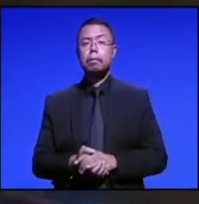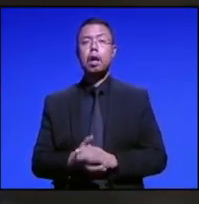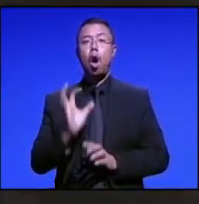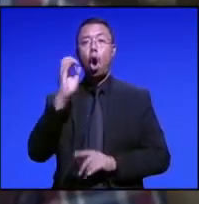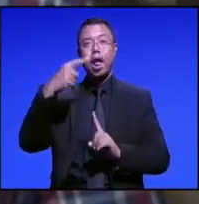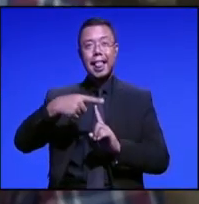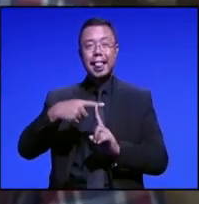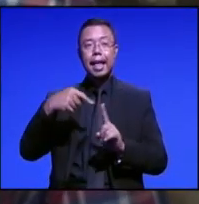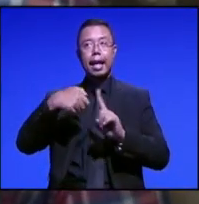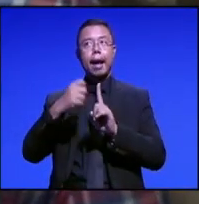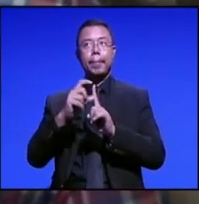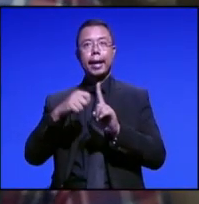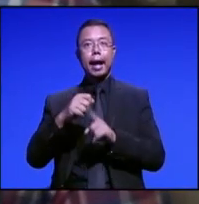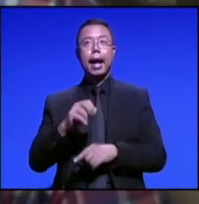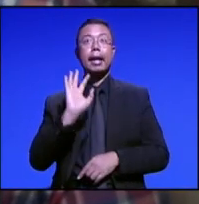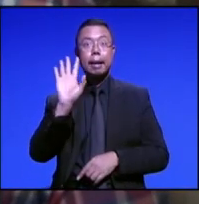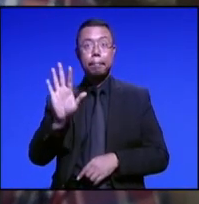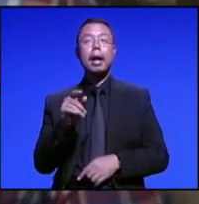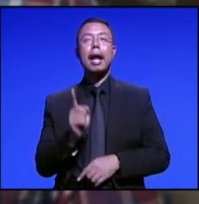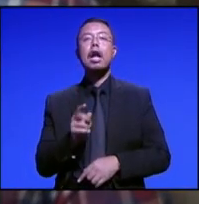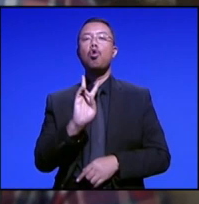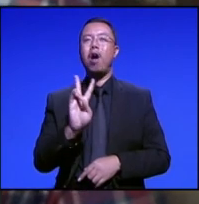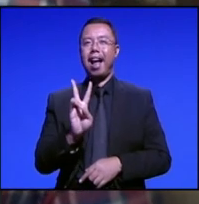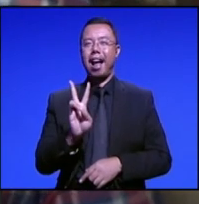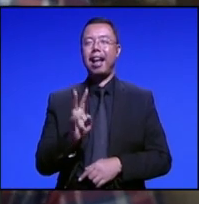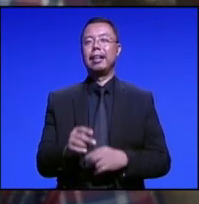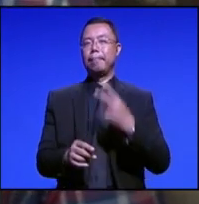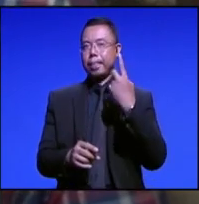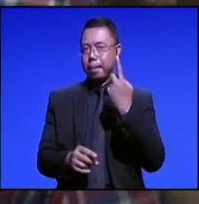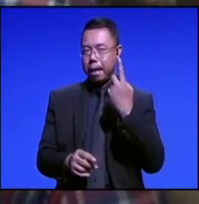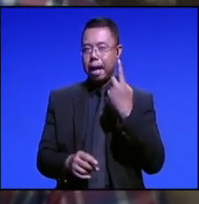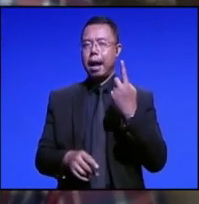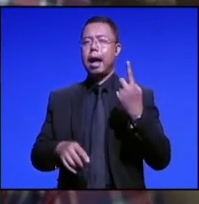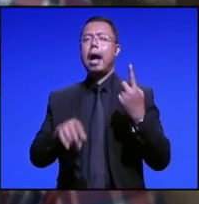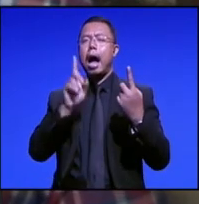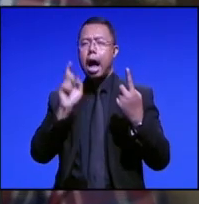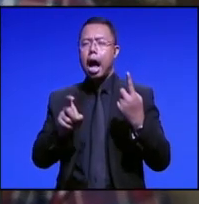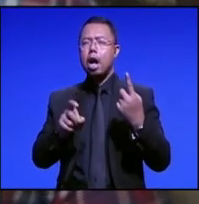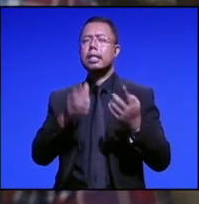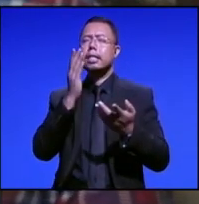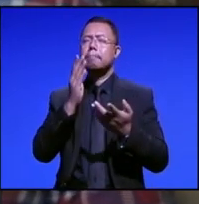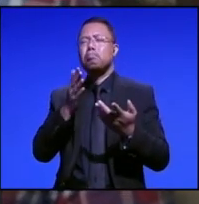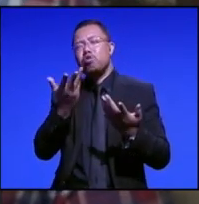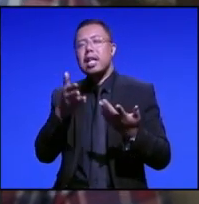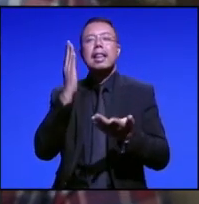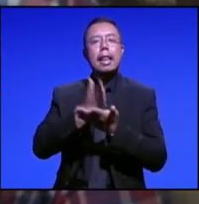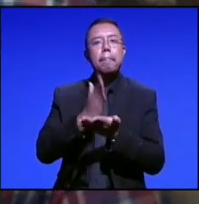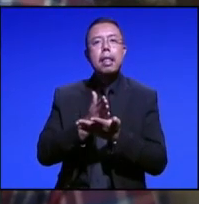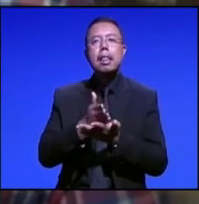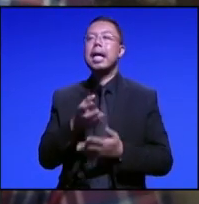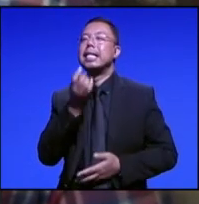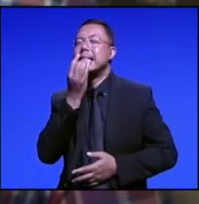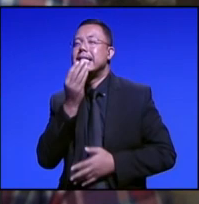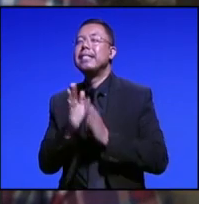OTT KPK ke depan ada dua implikasi atas undang-undang KPK baru. Yang pertama dipastikan melambat karena harus melalui izin dari Dewan